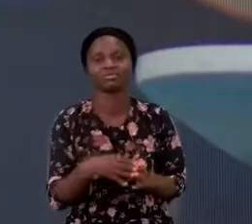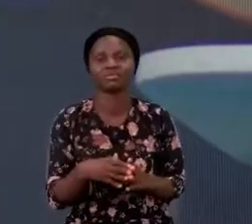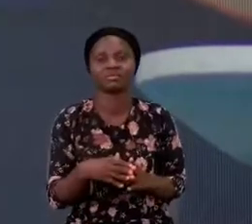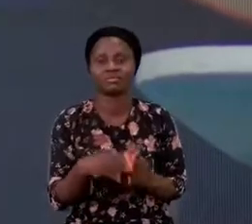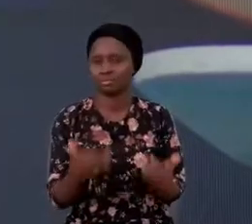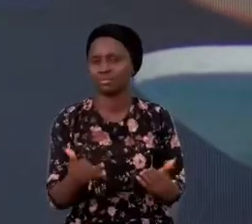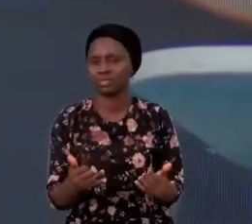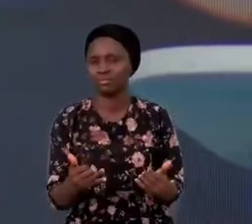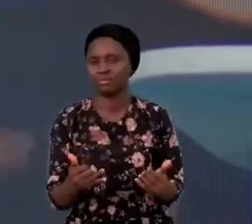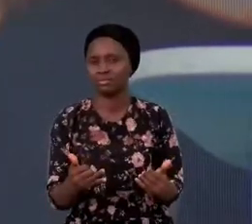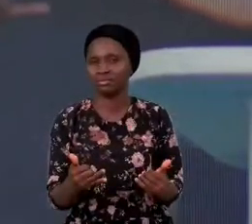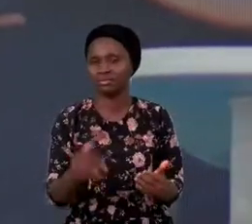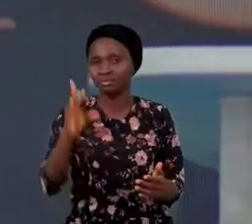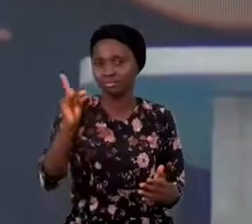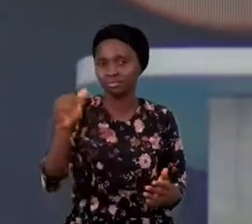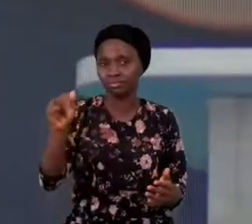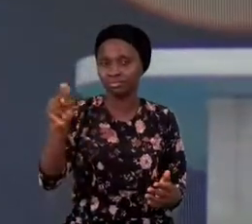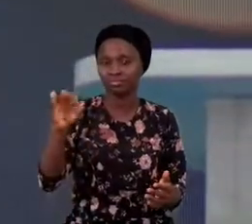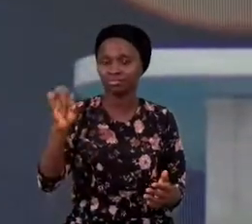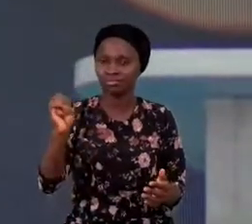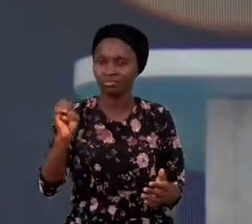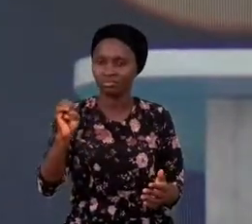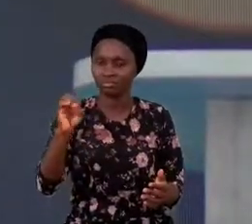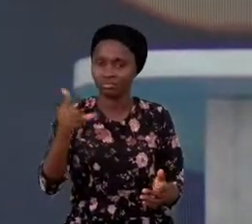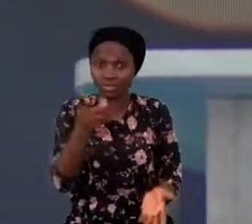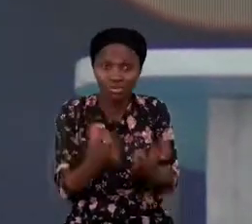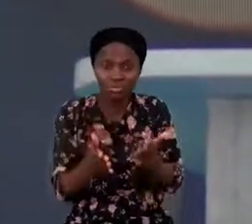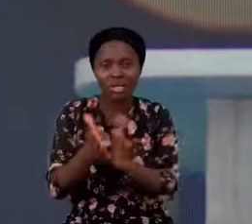Parce que je me suis défini.